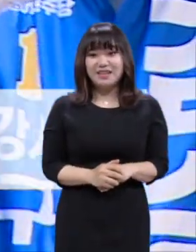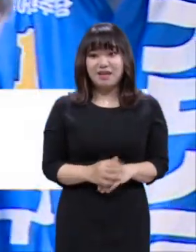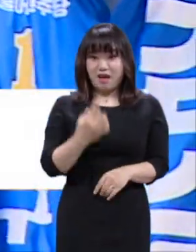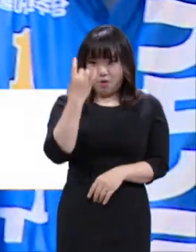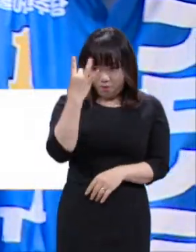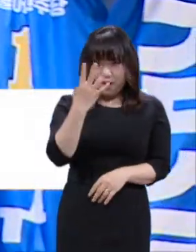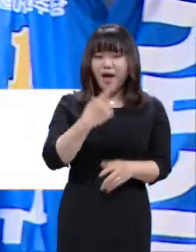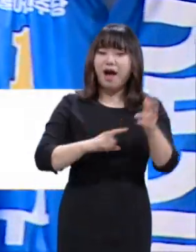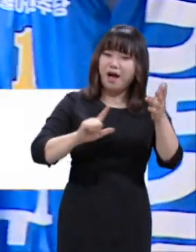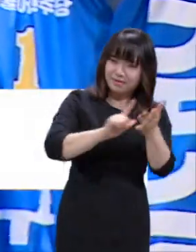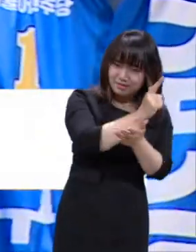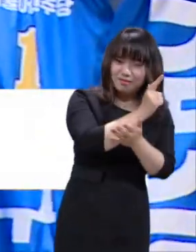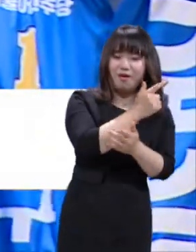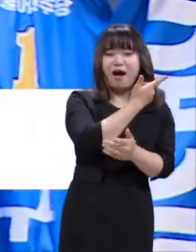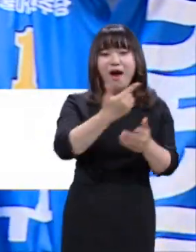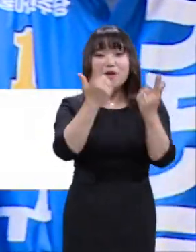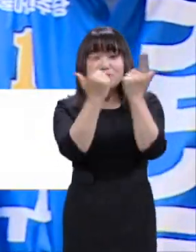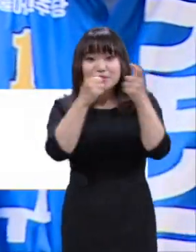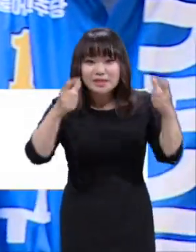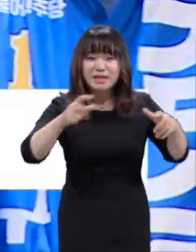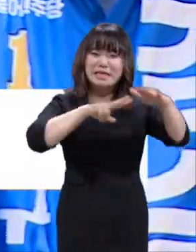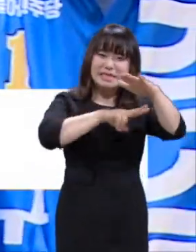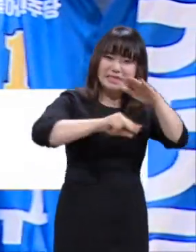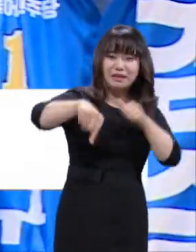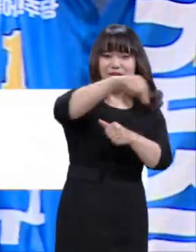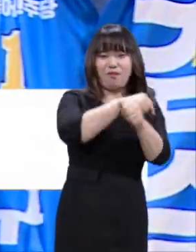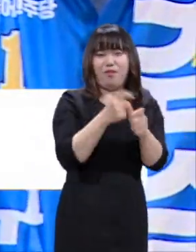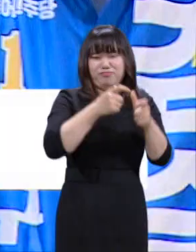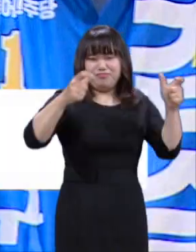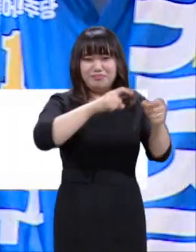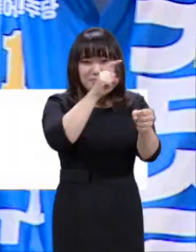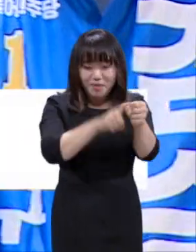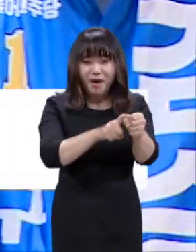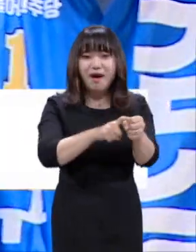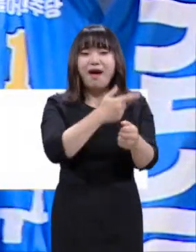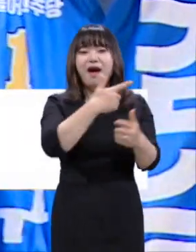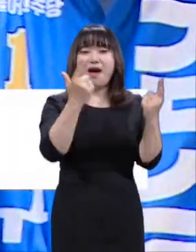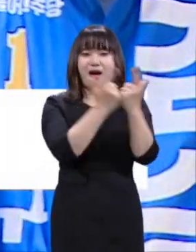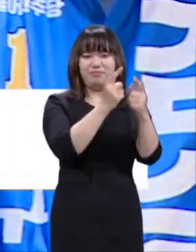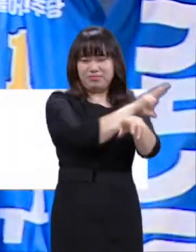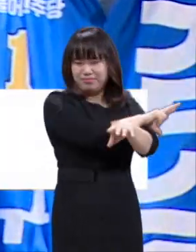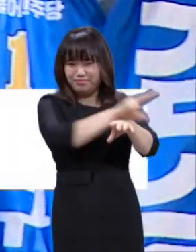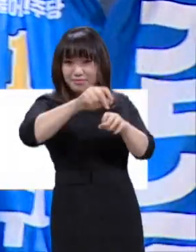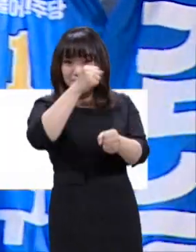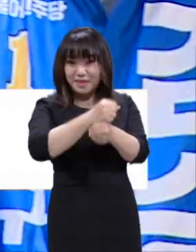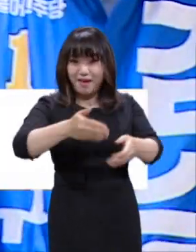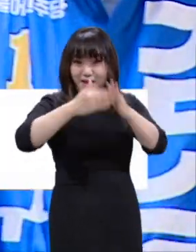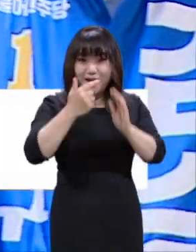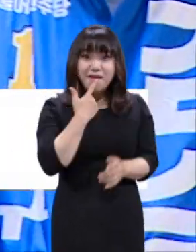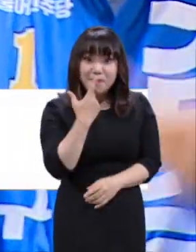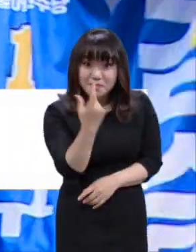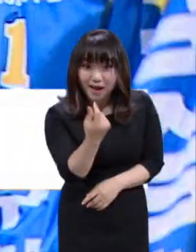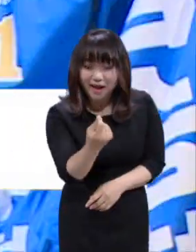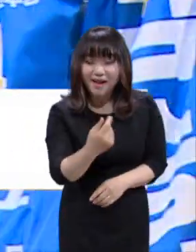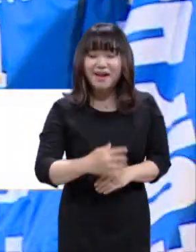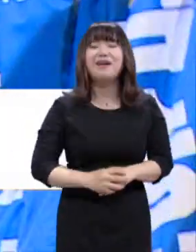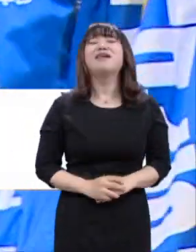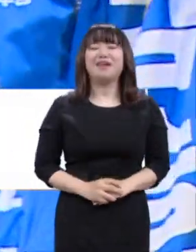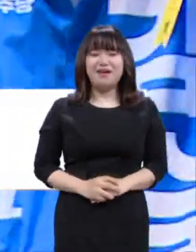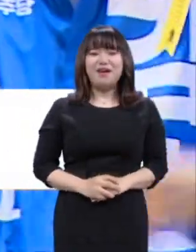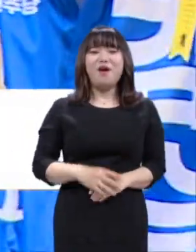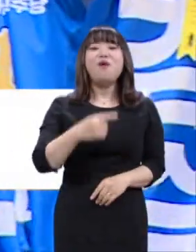강북 강서에 지하철 인프라를 확대하고자 강북 횡단선을 만든 거 아시죠?